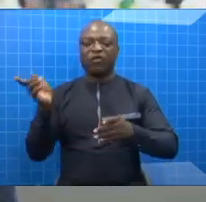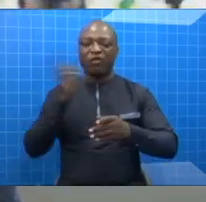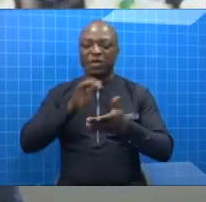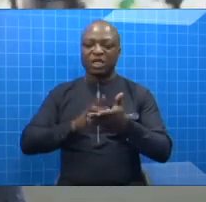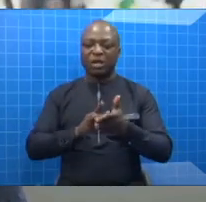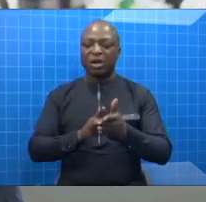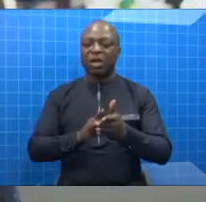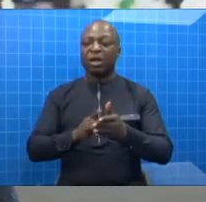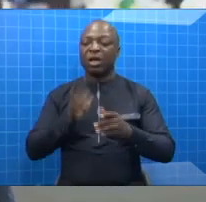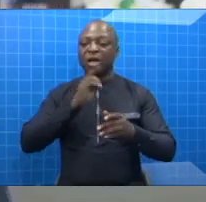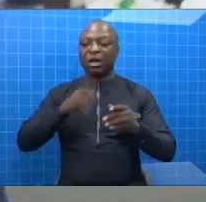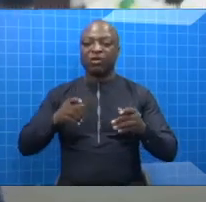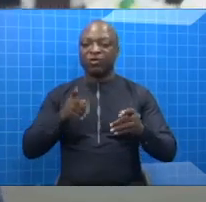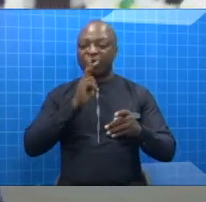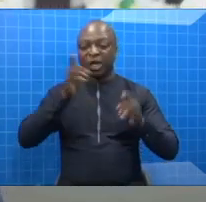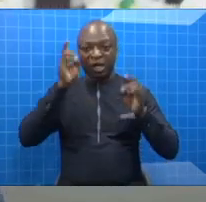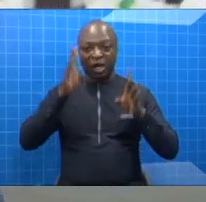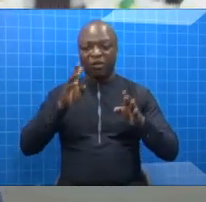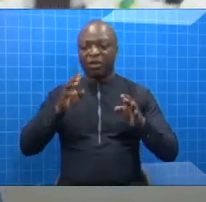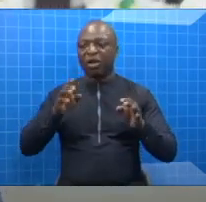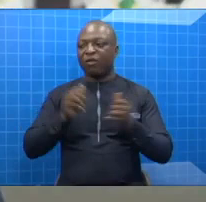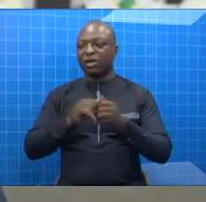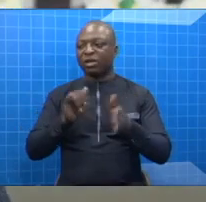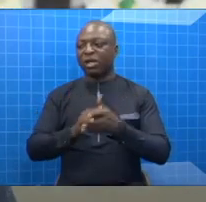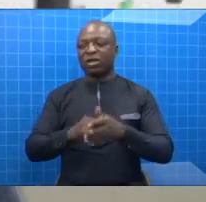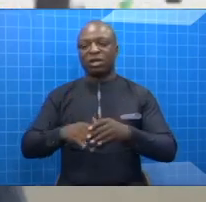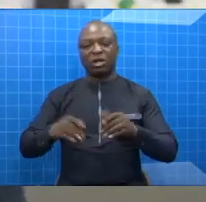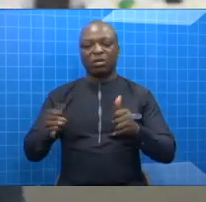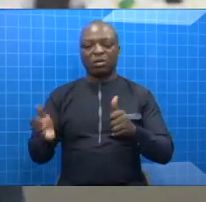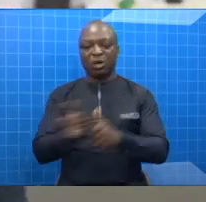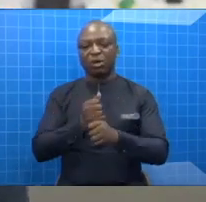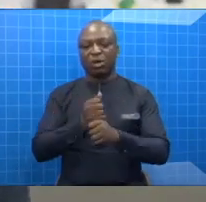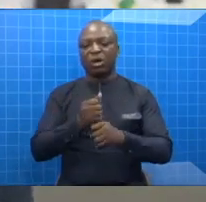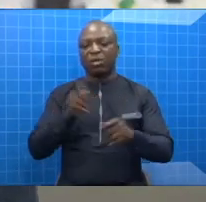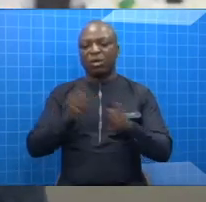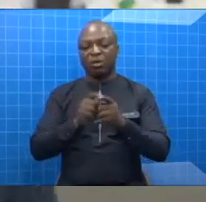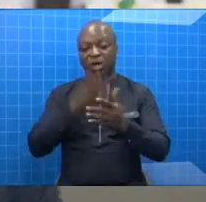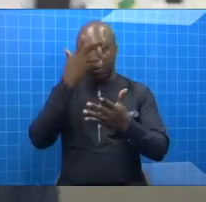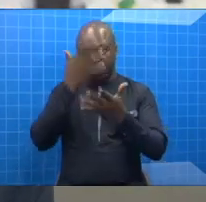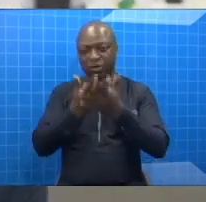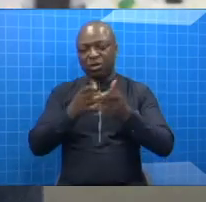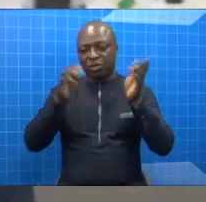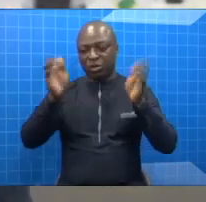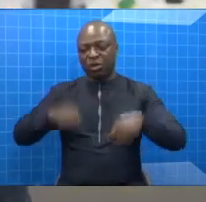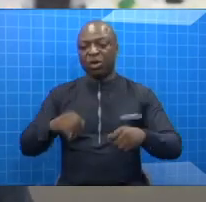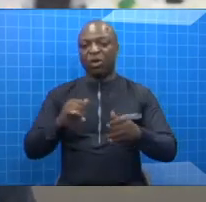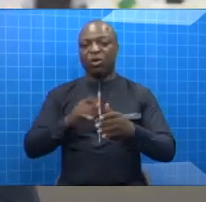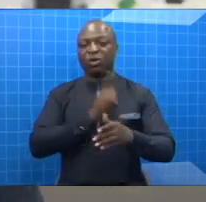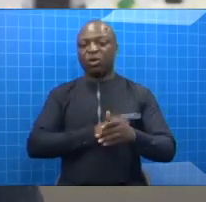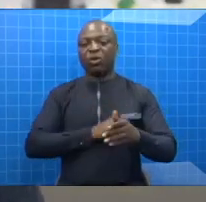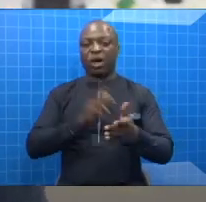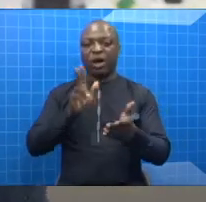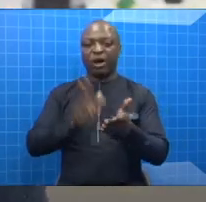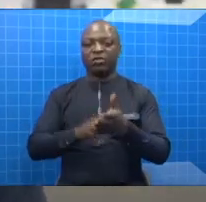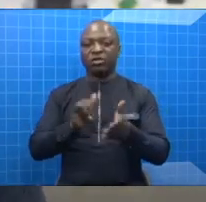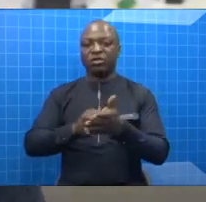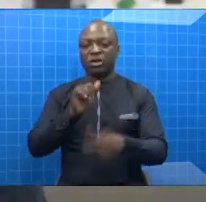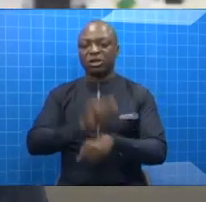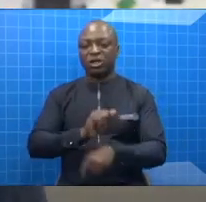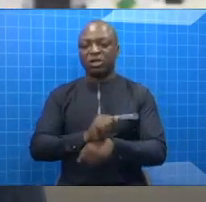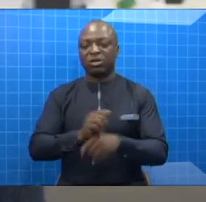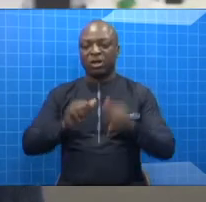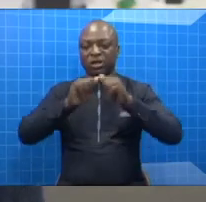peines lourdes, aussi bien en amende qu'en peine de prison. Le Togo a ratifié le traité de l'Agence africaine du